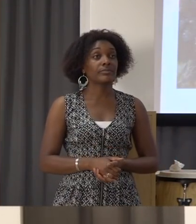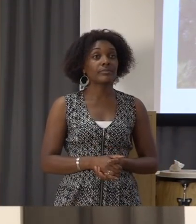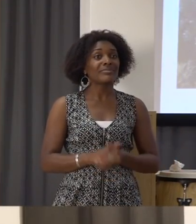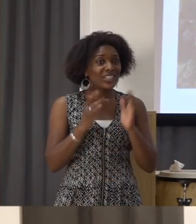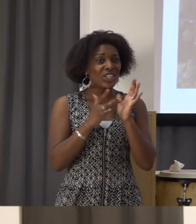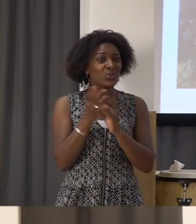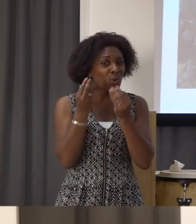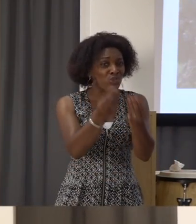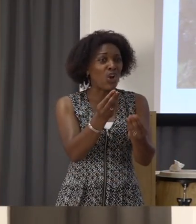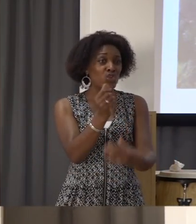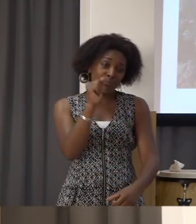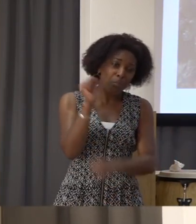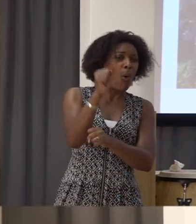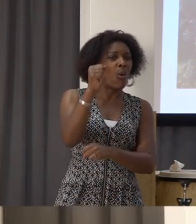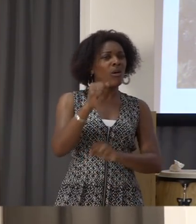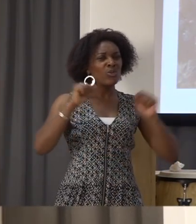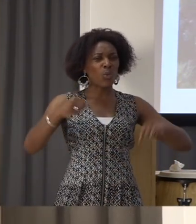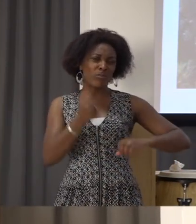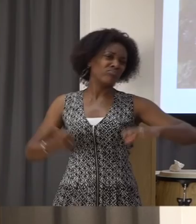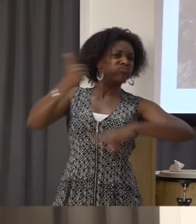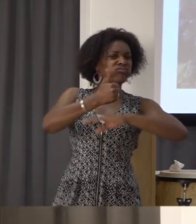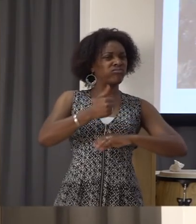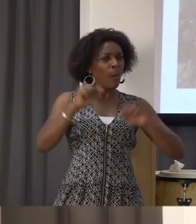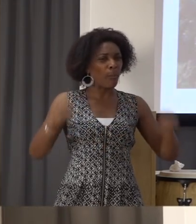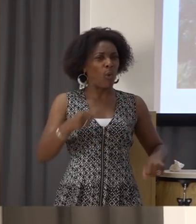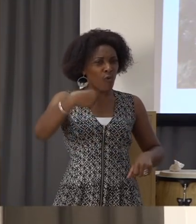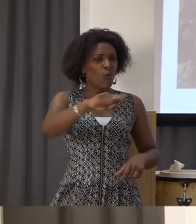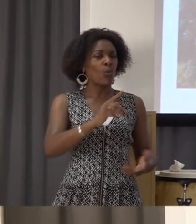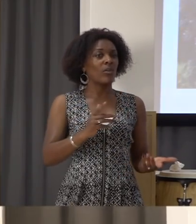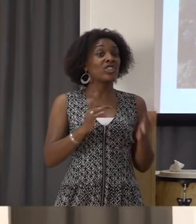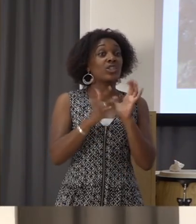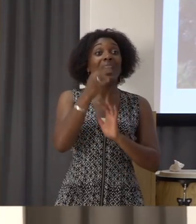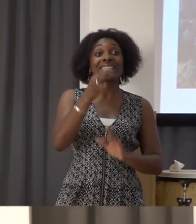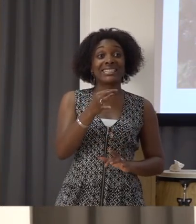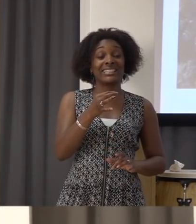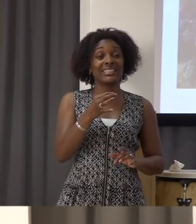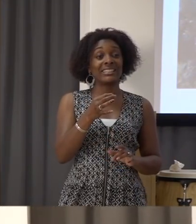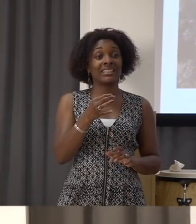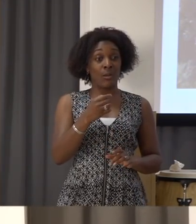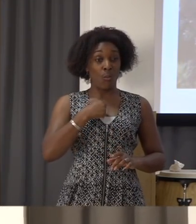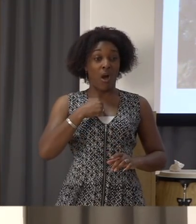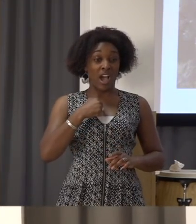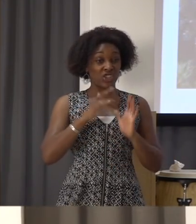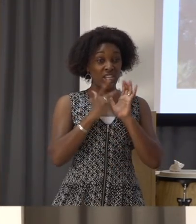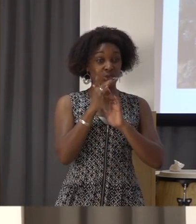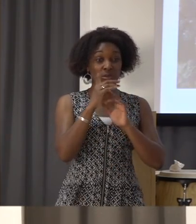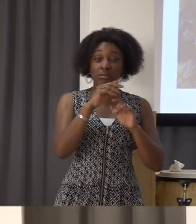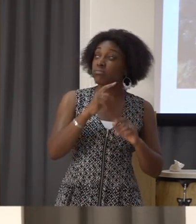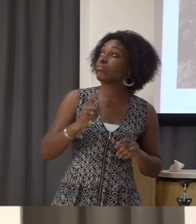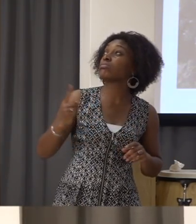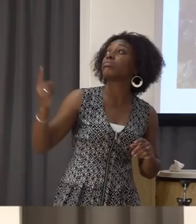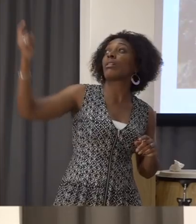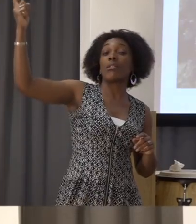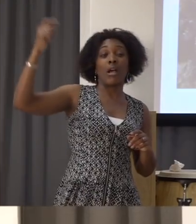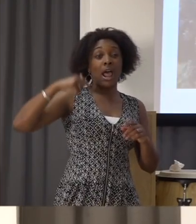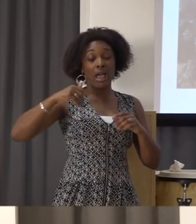Jésus nous a donné la domination en disant, là où je suis, à la droite de mon Père dans les cieux, vous